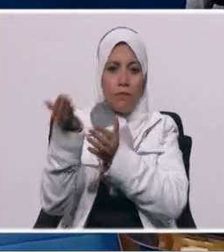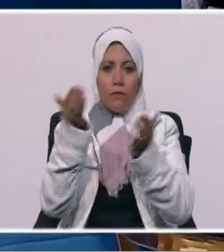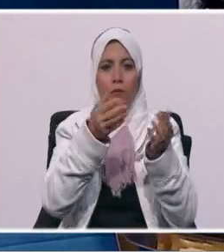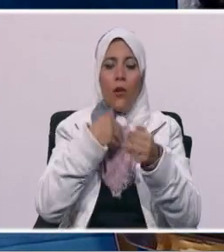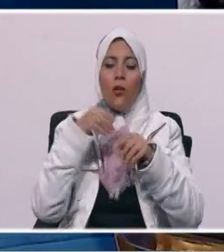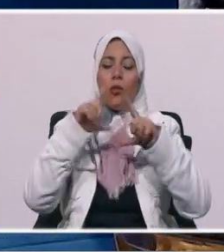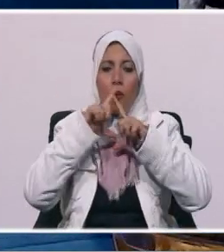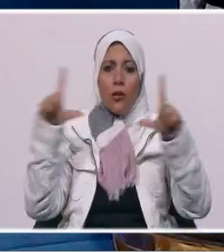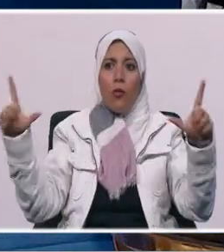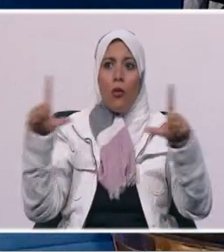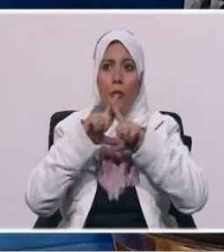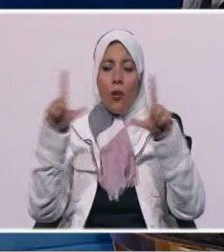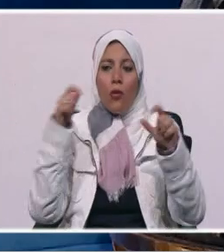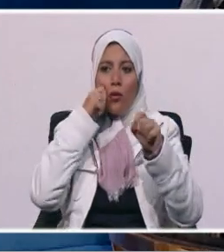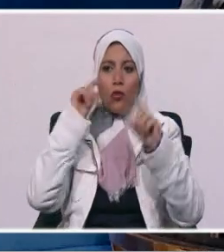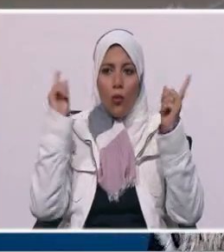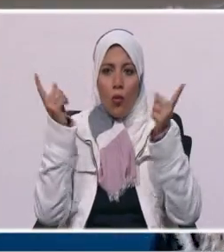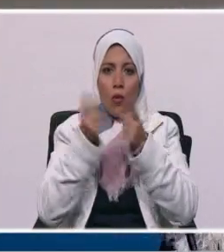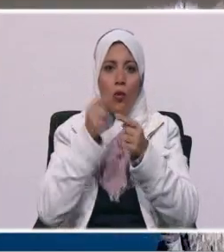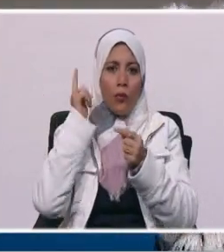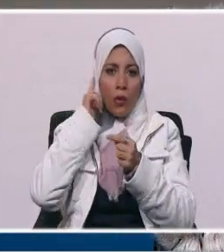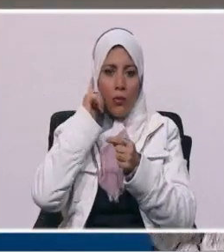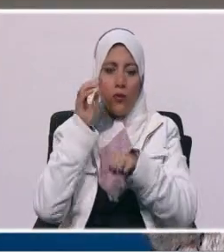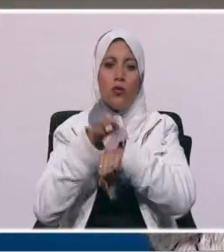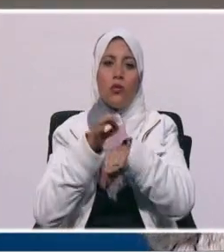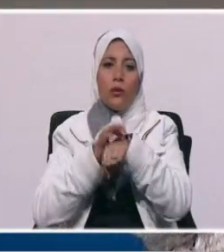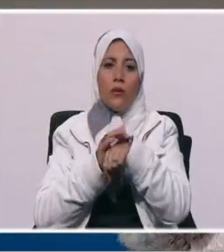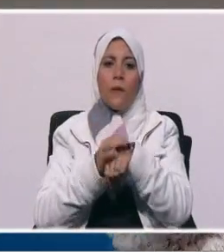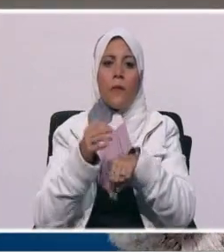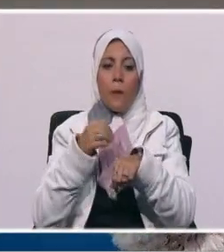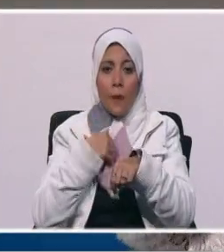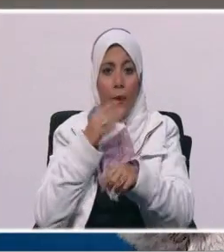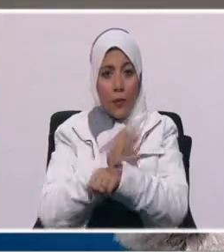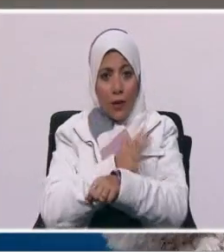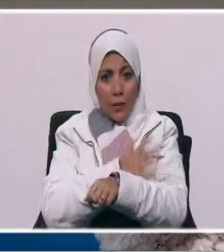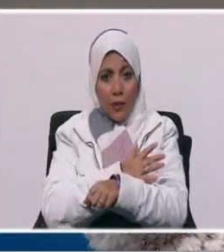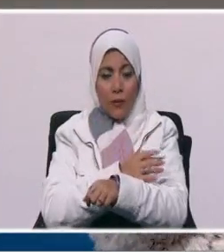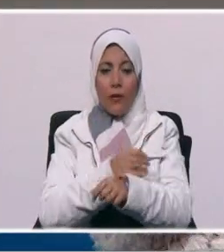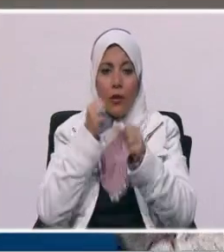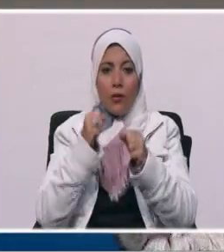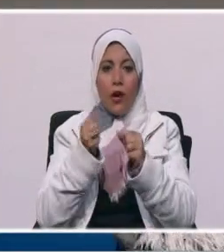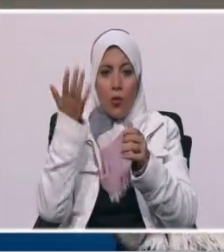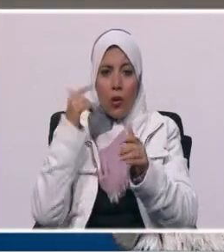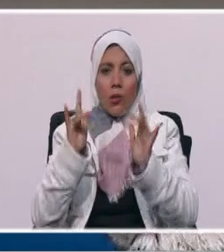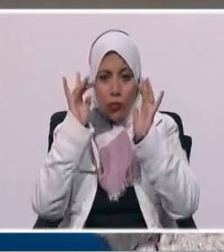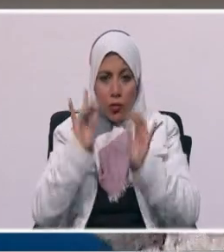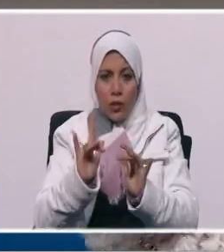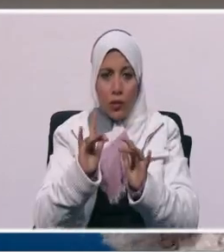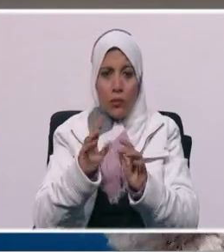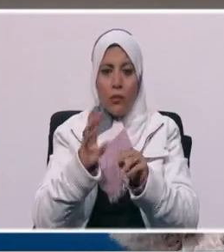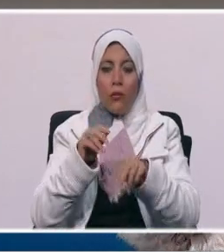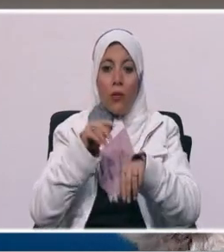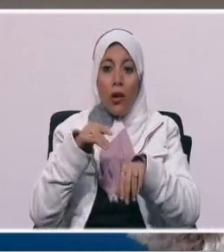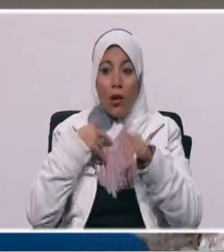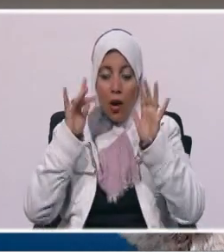بس تسمعوا الطرقه كلها. وبعد كده لما طلعت من المستشفى الالم مستمر، وما اعرفش حتى اقعد لمده ساعه